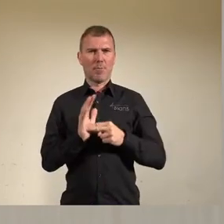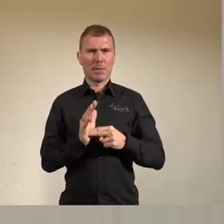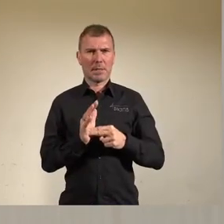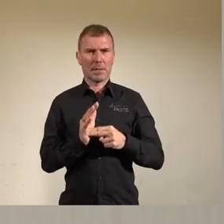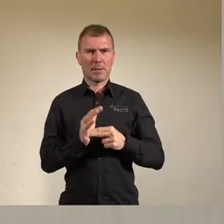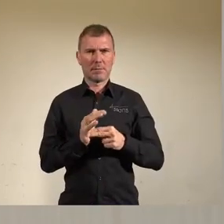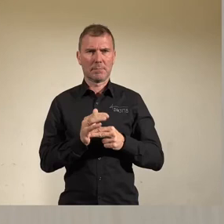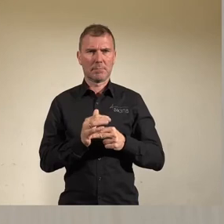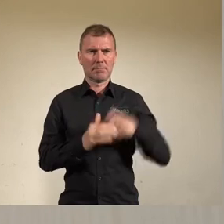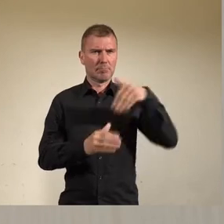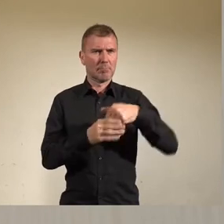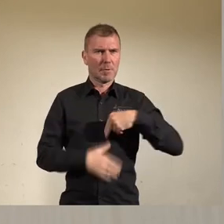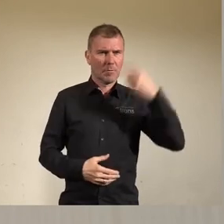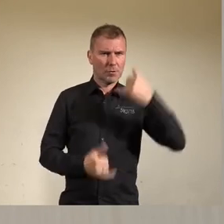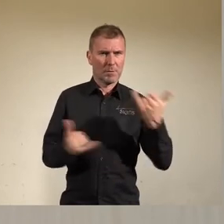verstehe, weil